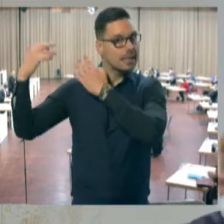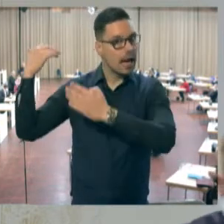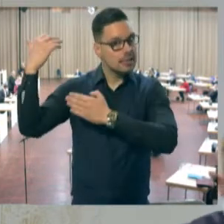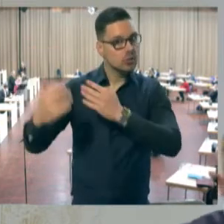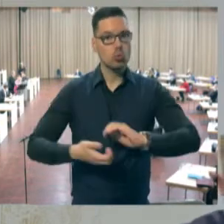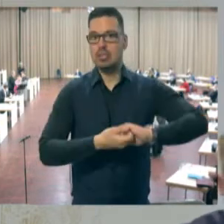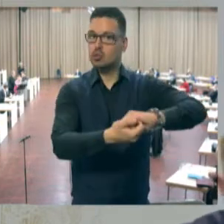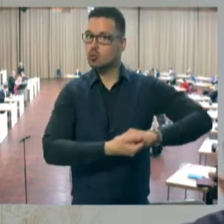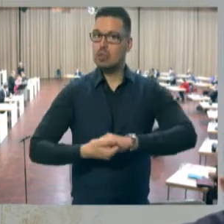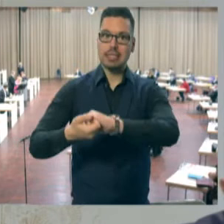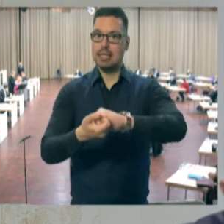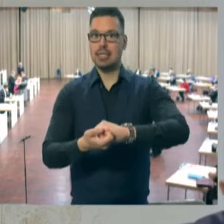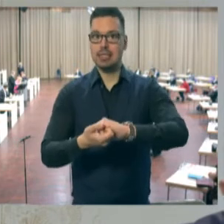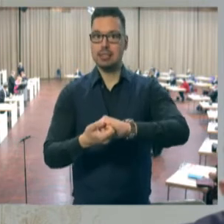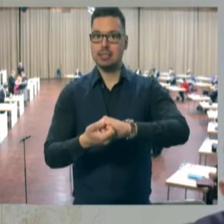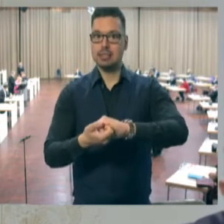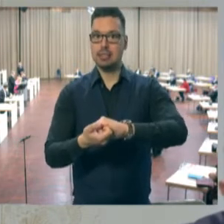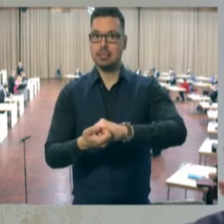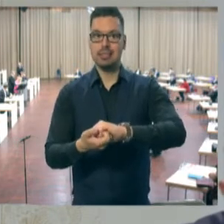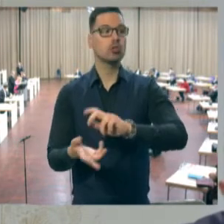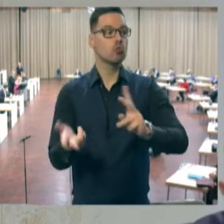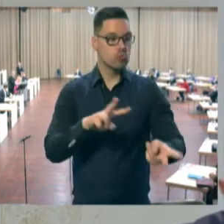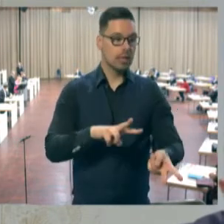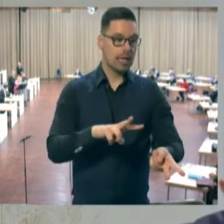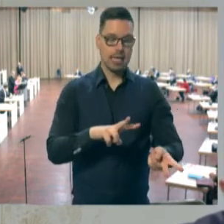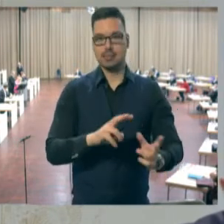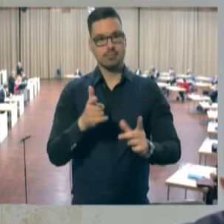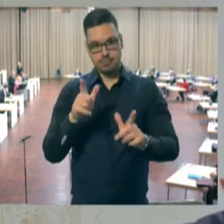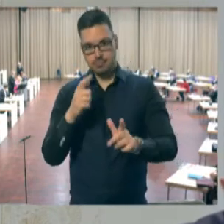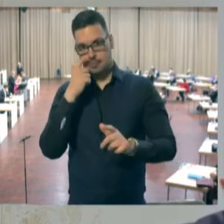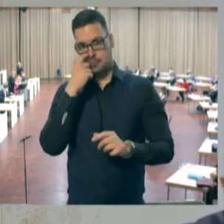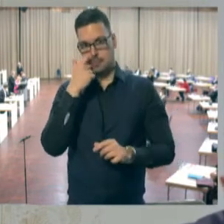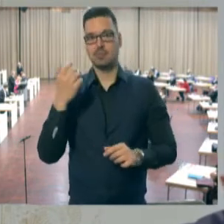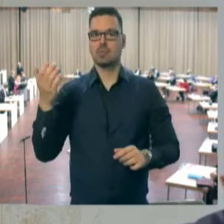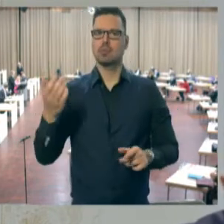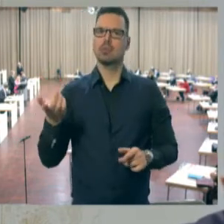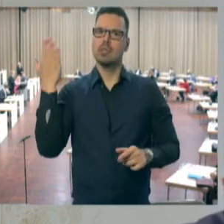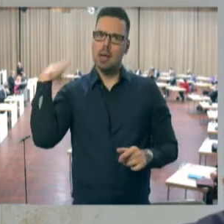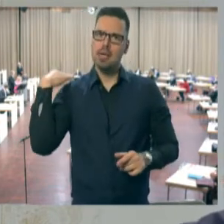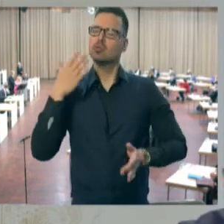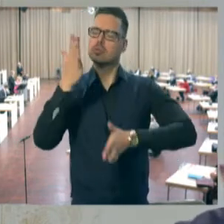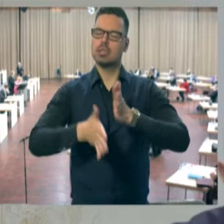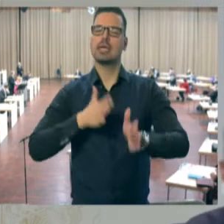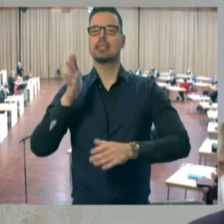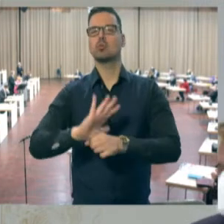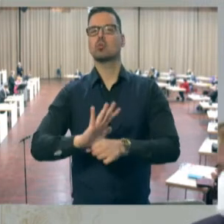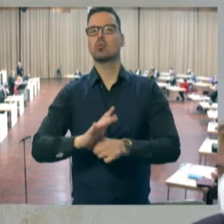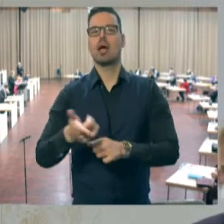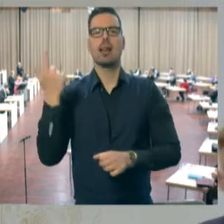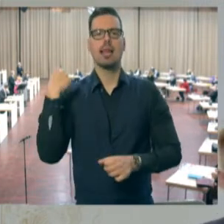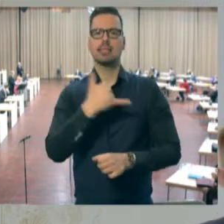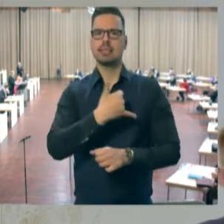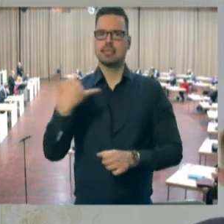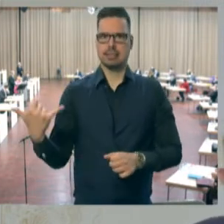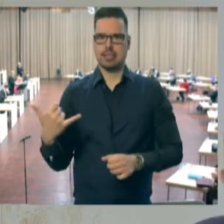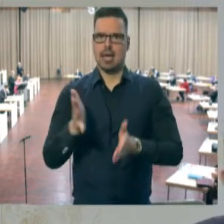Generationensolidarität muss nämlich jetzt auch umgekehrt gelebt werden. Und ich habe das zu Beginn in der ersten Debatte hier zu Corona letztes Jahr gesagt. Ich habe